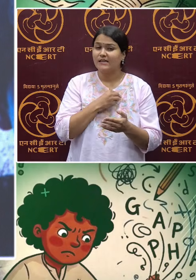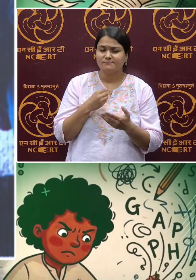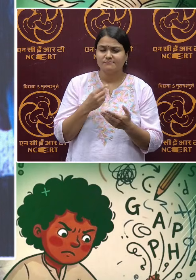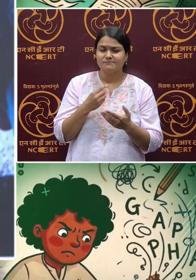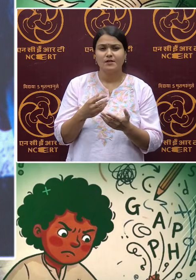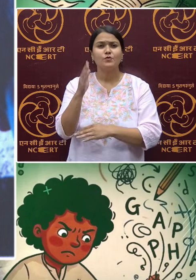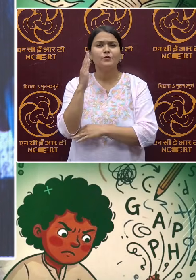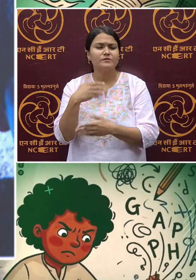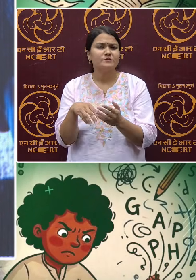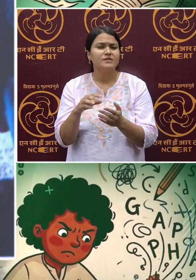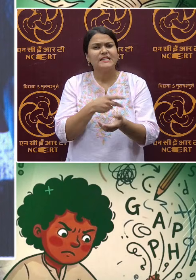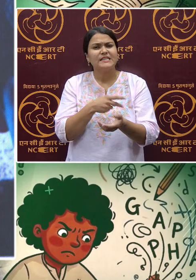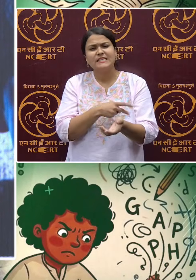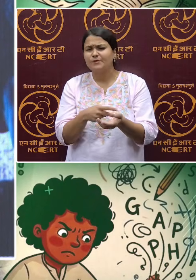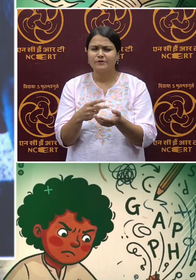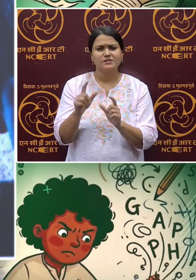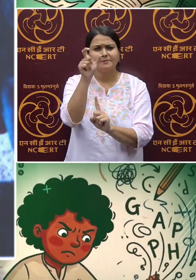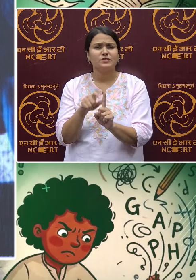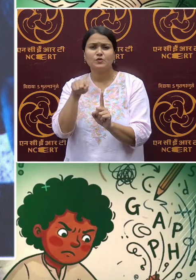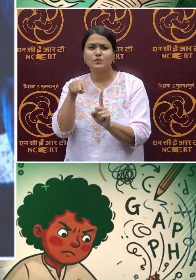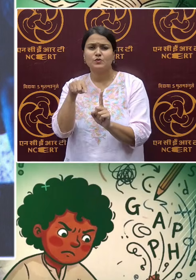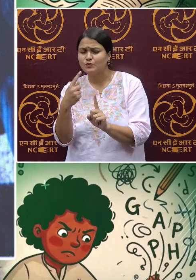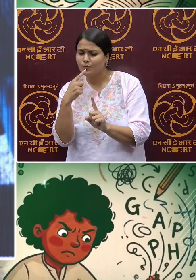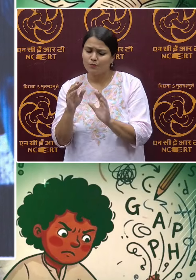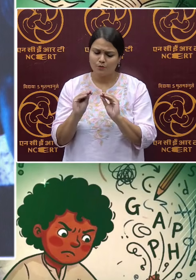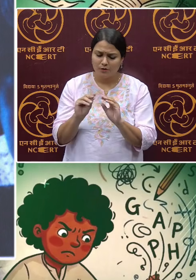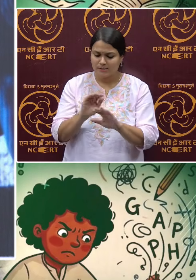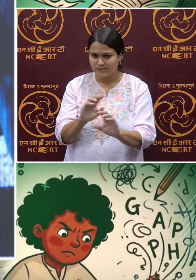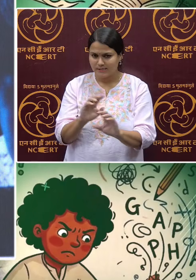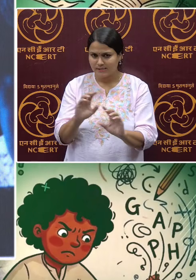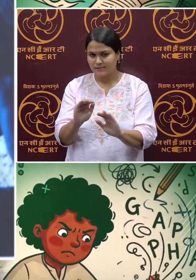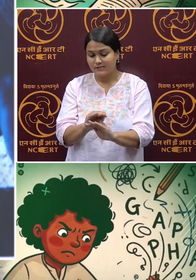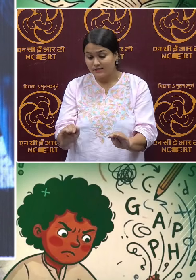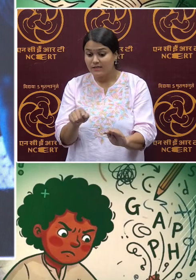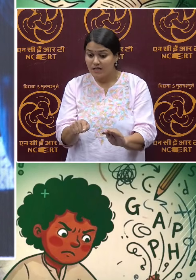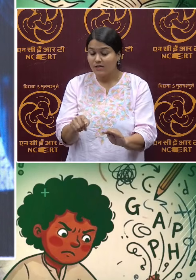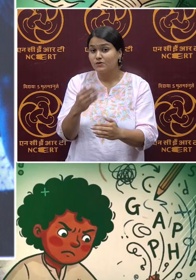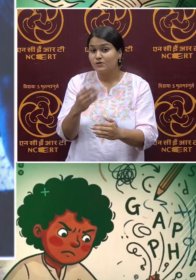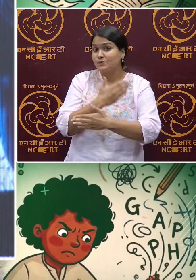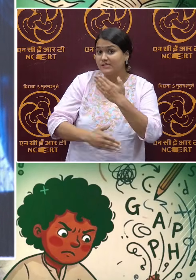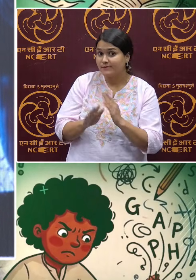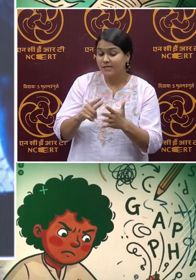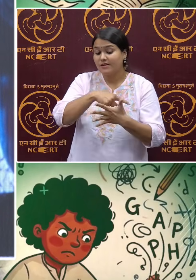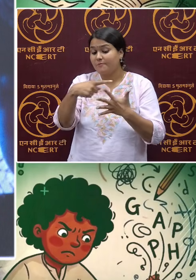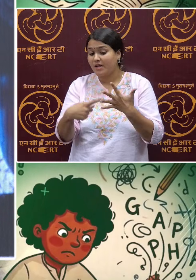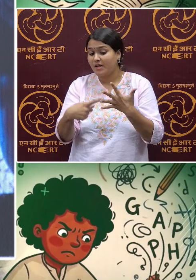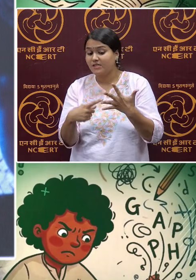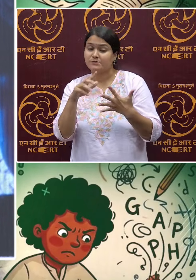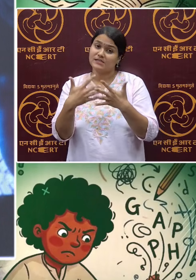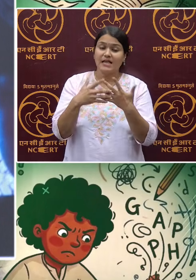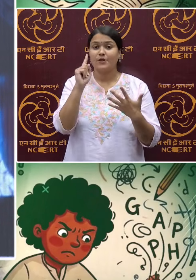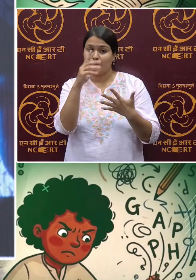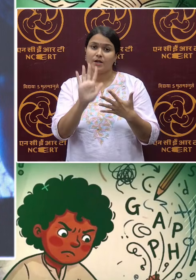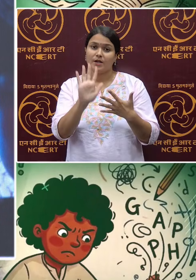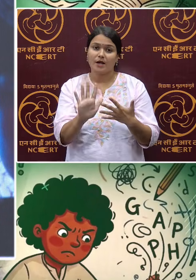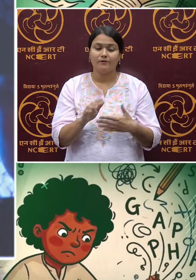मेडिकल प्रोफेशनल्स हैं, उनके डायग्नोसिस के बाद ही हम कह सकते हैं दैट अ चाइल्ड इज हैविंग दिस पर्टिकुलर स्पेसिफिक लर्निंग डिसेबिलिटी. सो